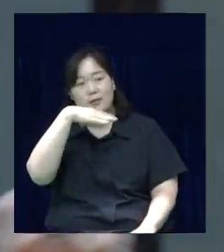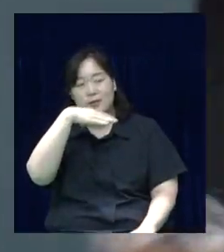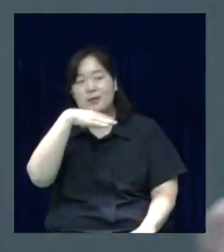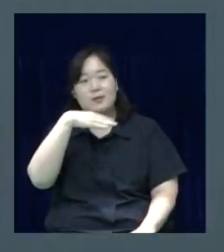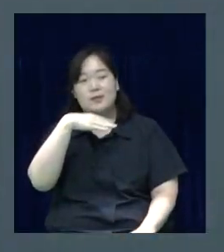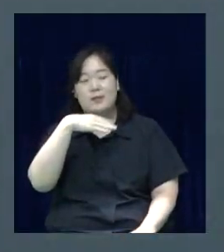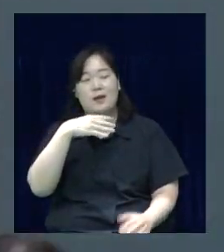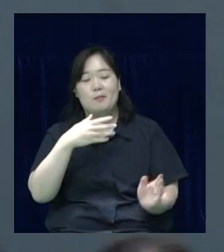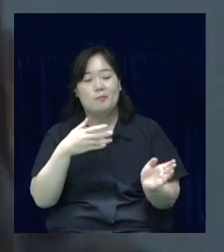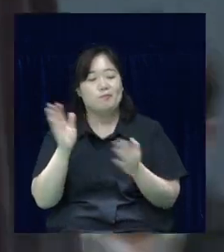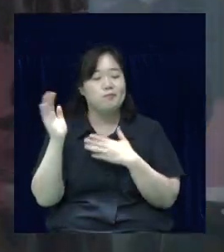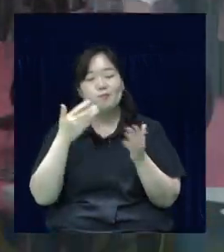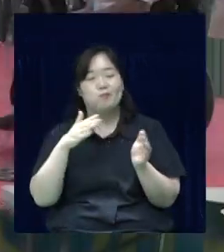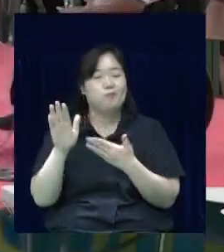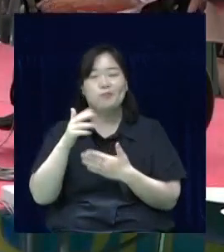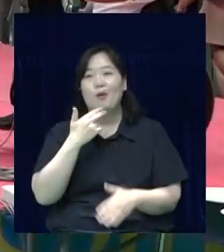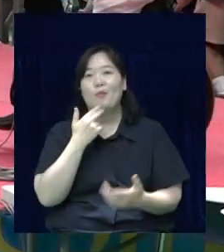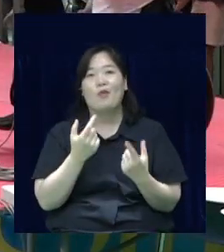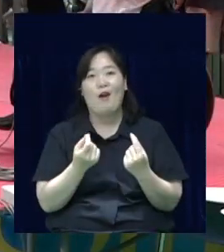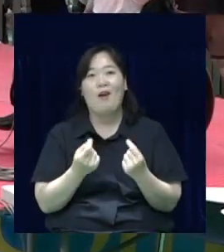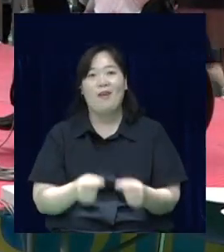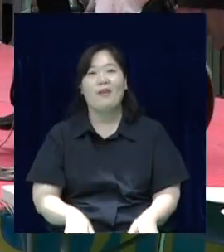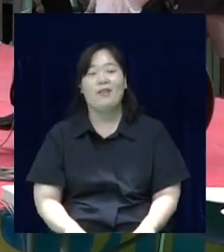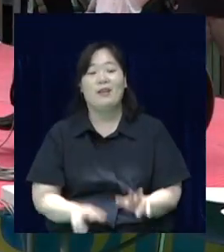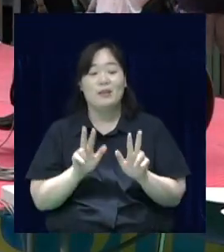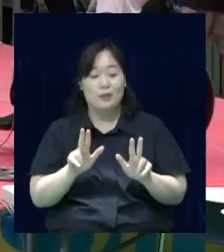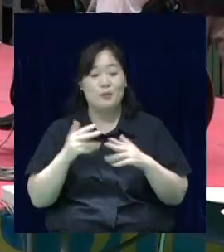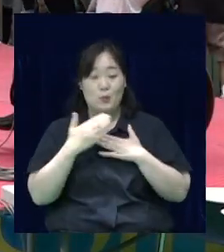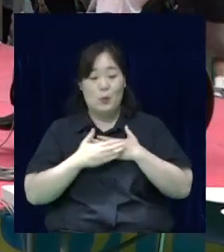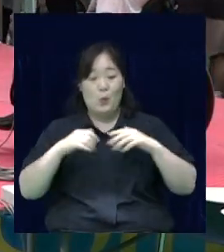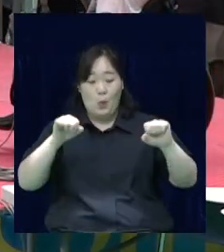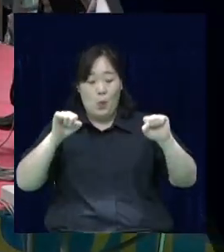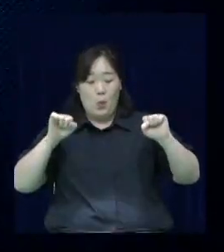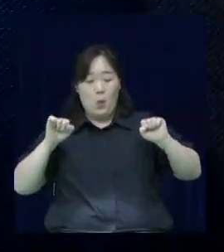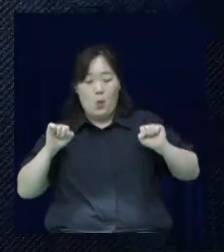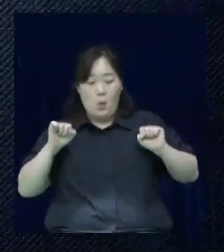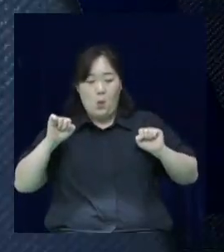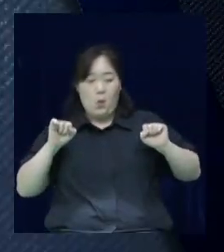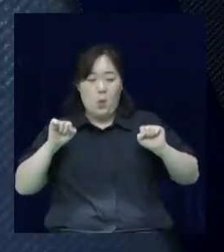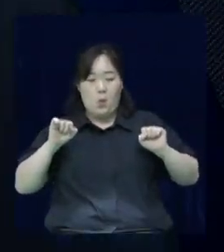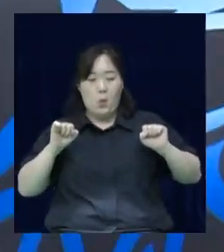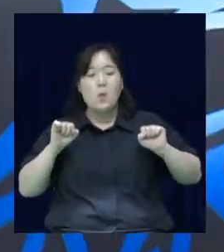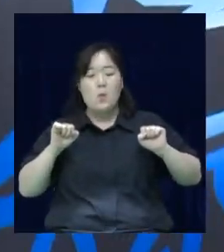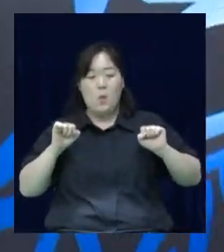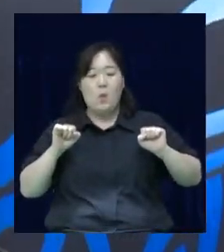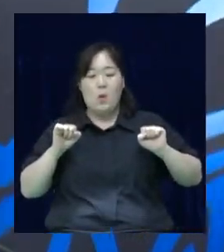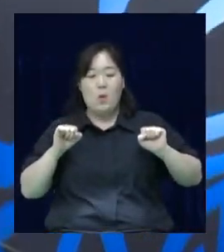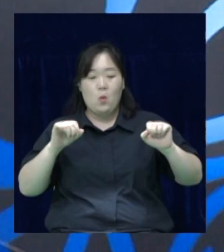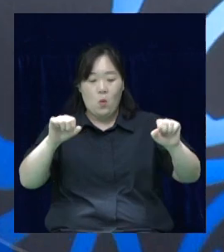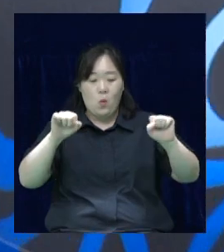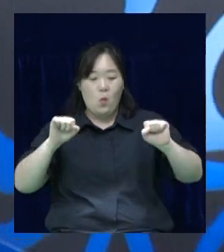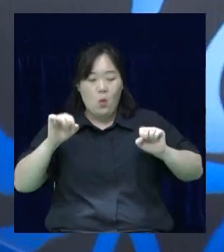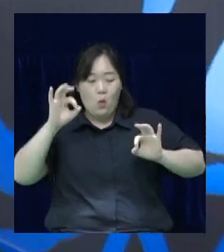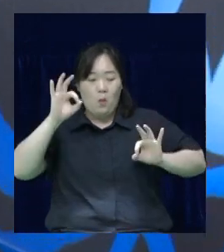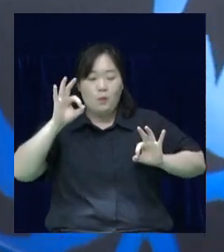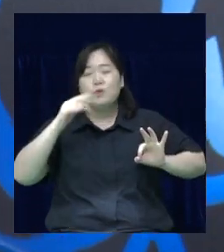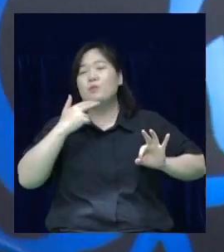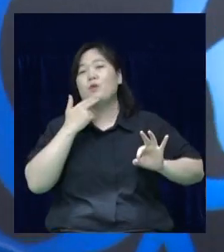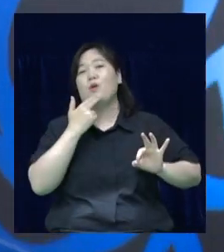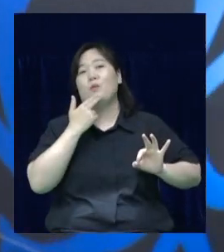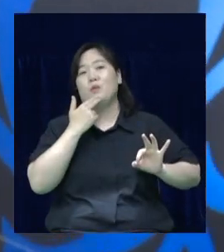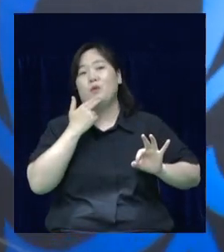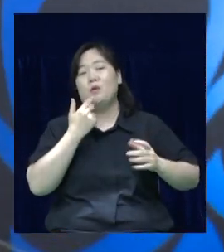그렇습니다. 사실 지금도 좀 가슴 쪽에 눌리는 모습들도 보였었고 멈춘 예. 동작에서의 아쉬움이 보였었던 이동명